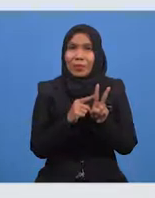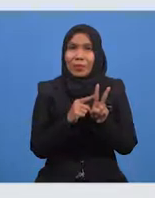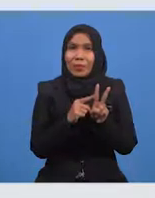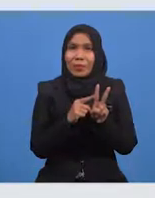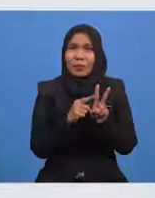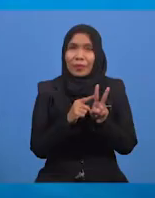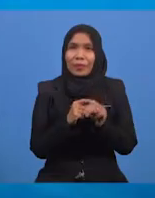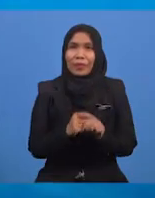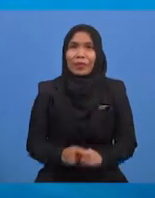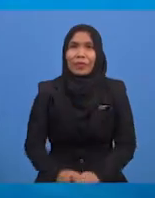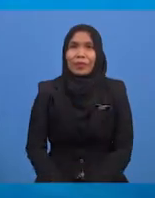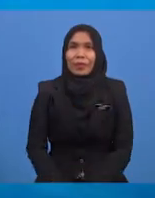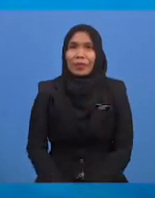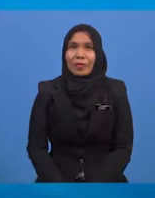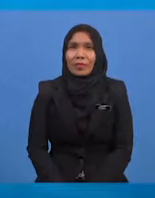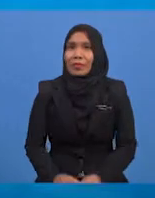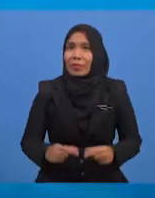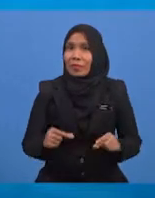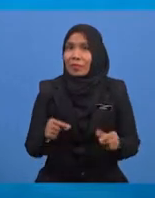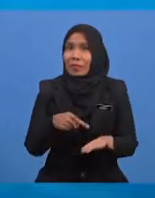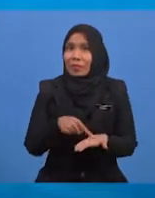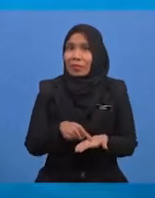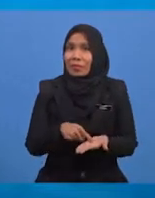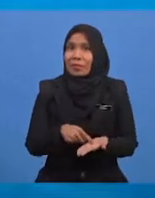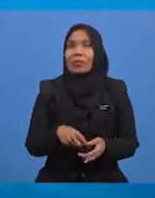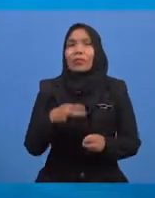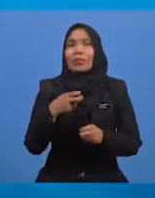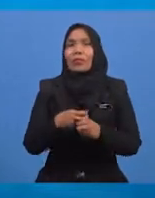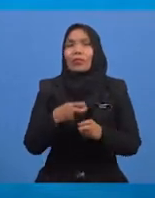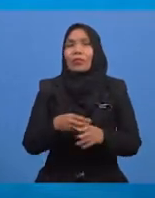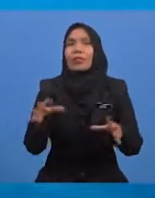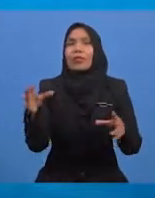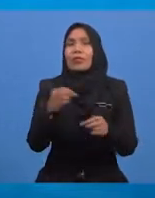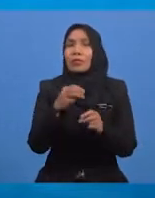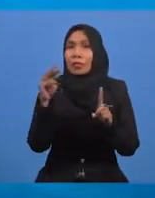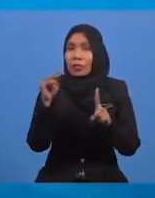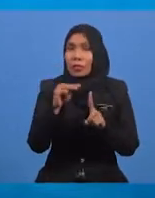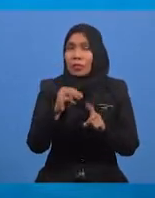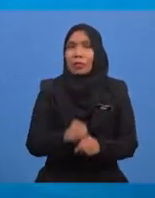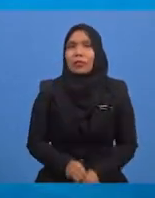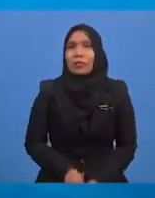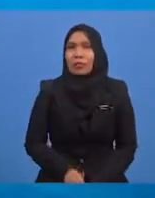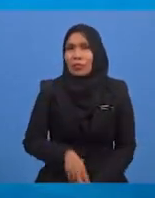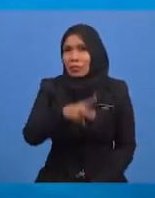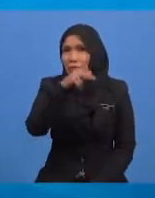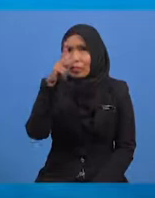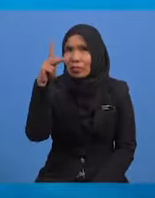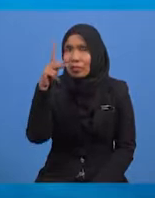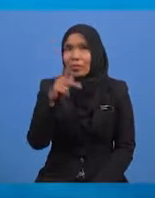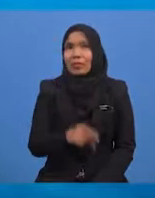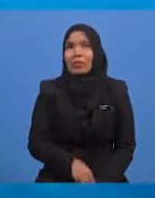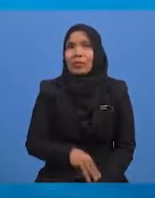matlamat perniagaan. Gaya pengurusan ini sukar mencapai matlamat kerana majikan tidak serius dan